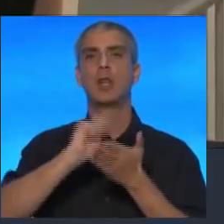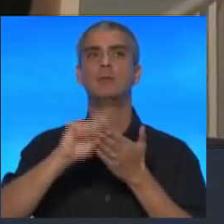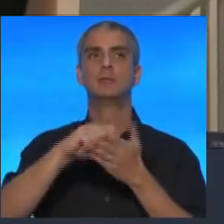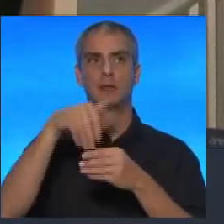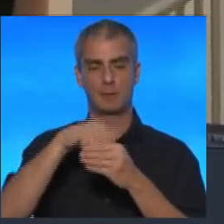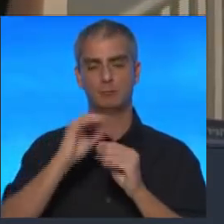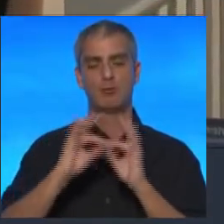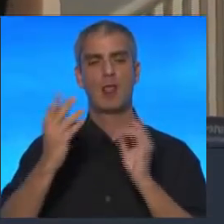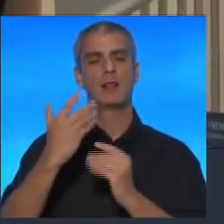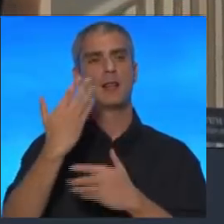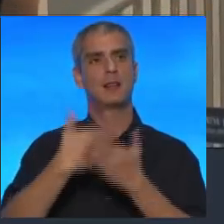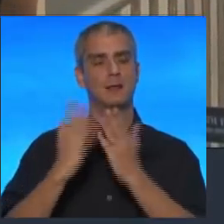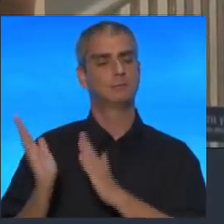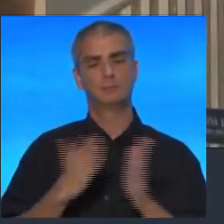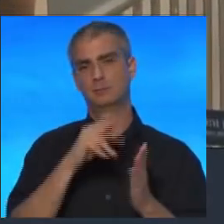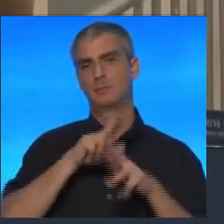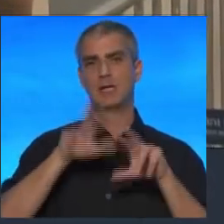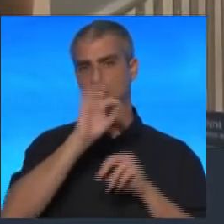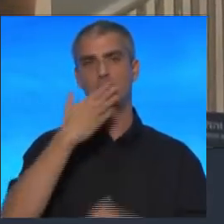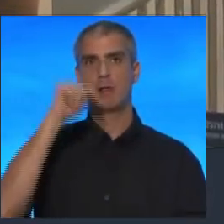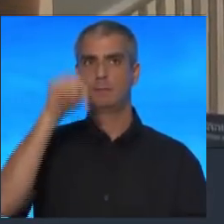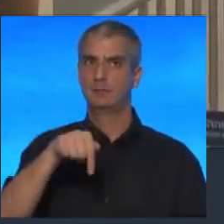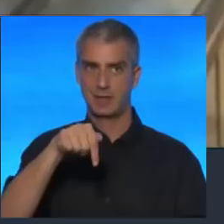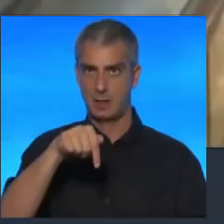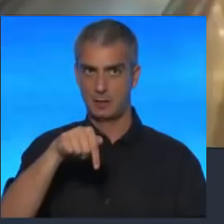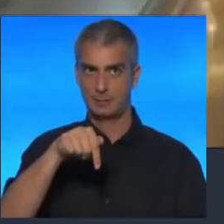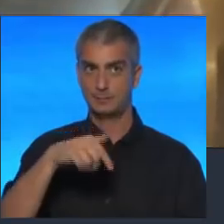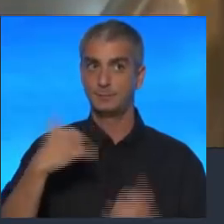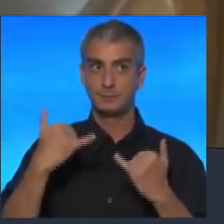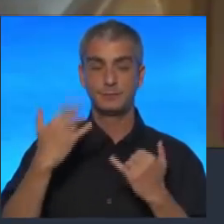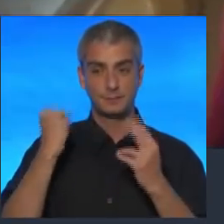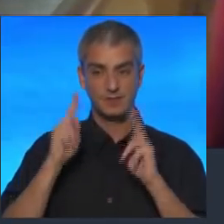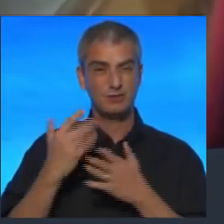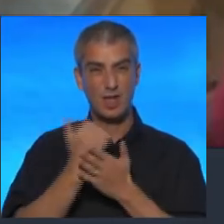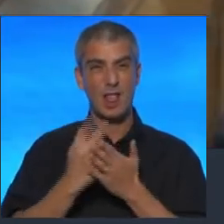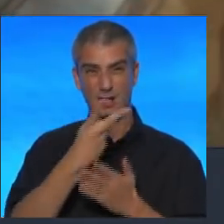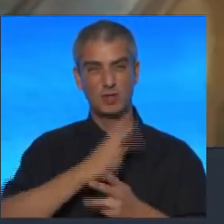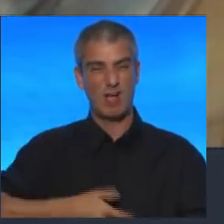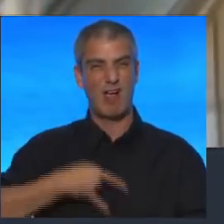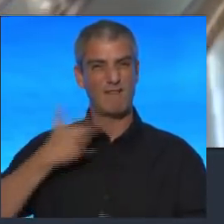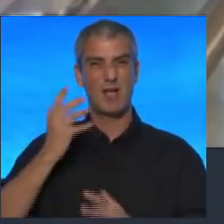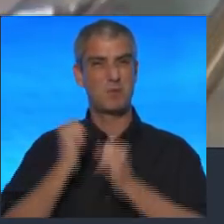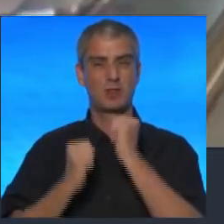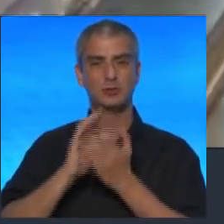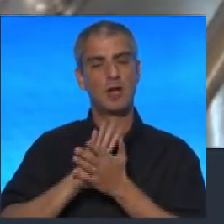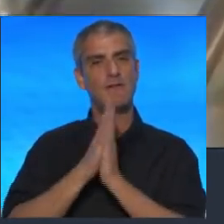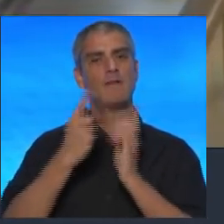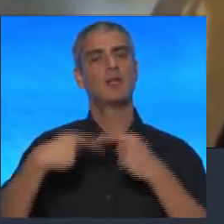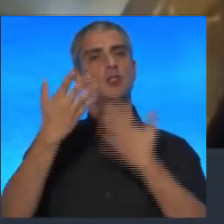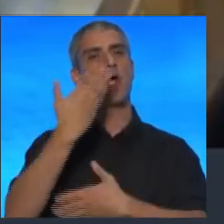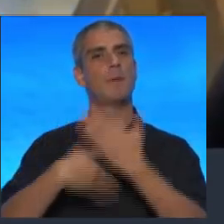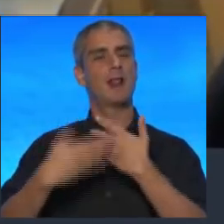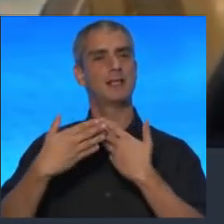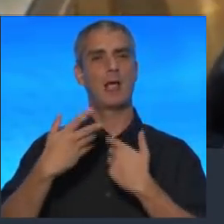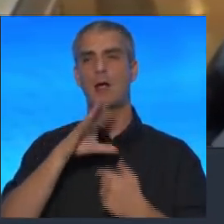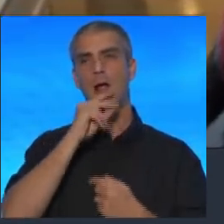להתחיל את התהליך להסדרת הסטטוס שלהם בישראל. האם היה אפשר לחסוך מהם את החוויה הקשה ולהפוך את יום העלייה מסיסמה